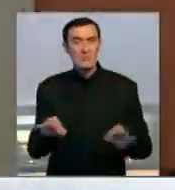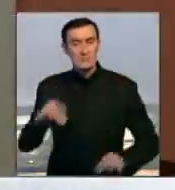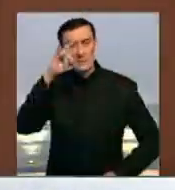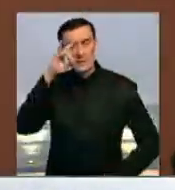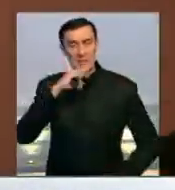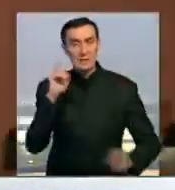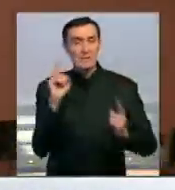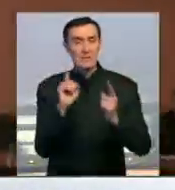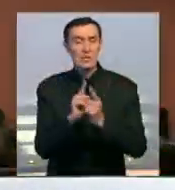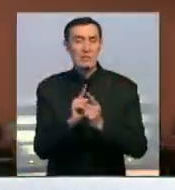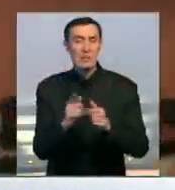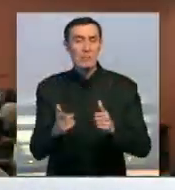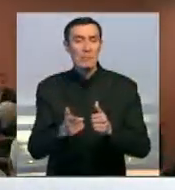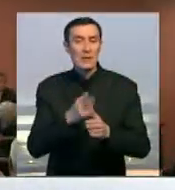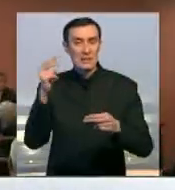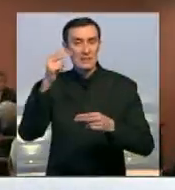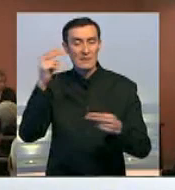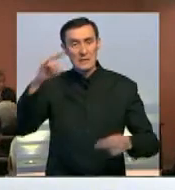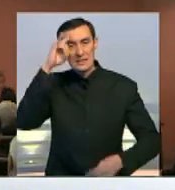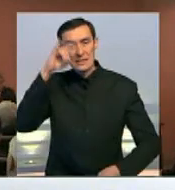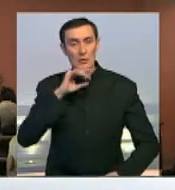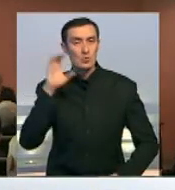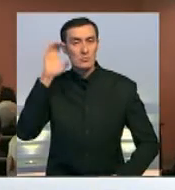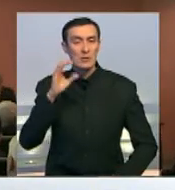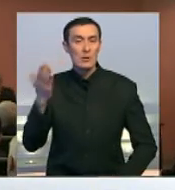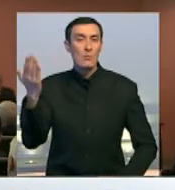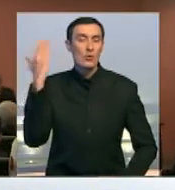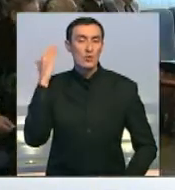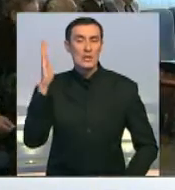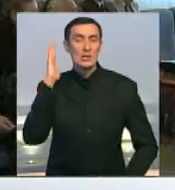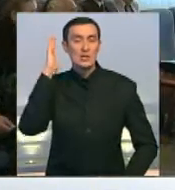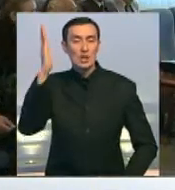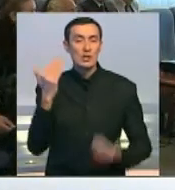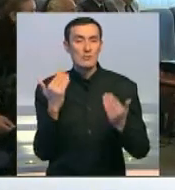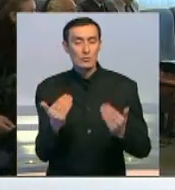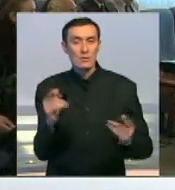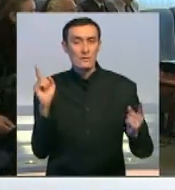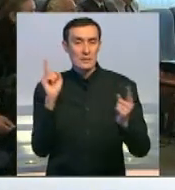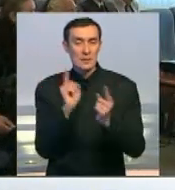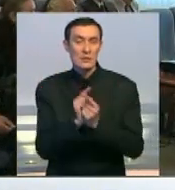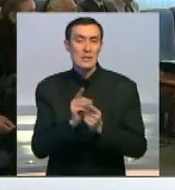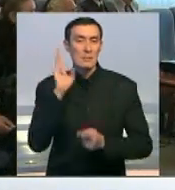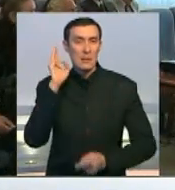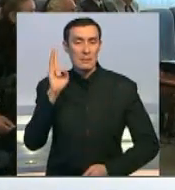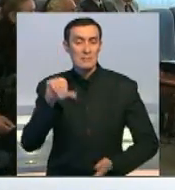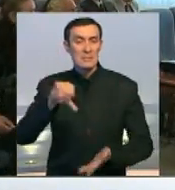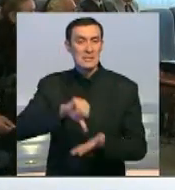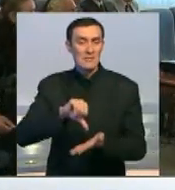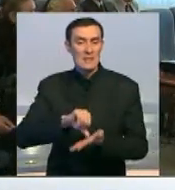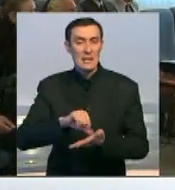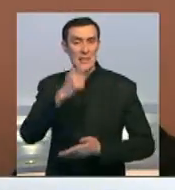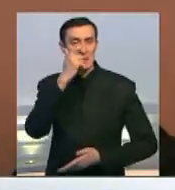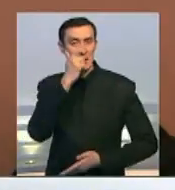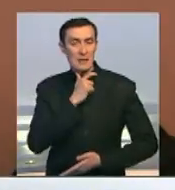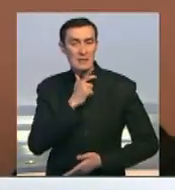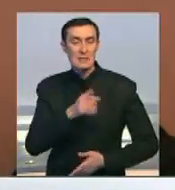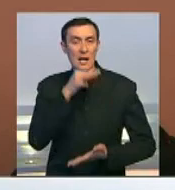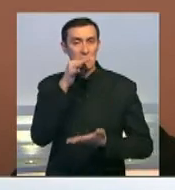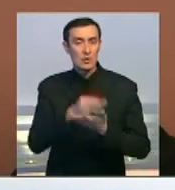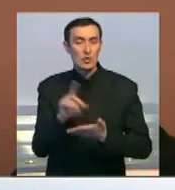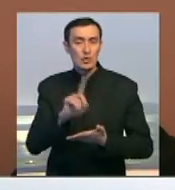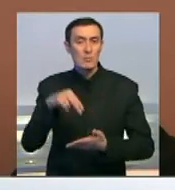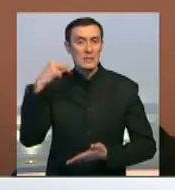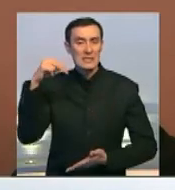На встречу под названием «Казахстан и Узбекистан. Прошлое, настоящее и будущее» собравшиеся дипломаты и представители интеллигенции отметили,